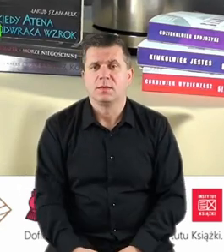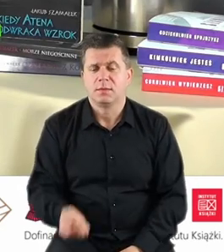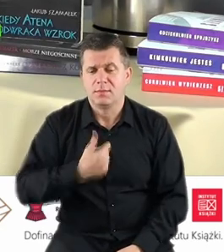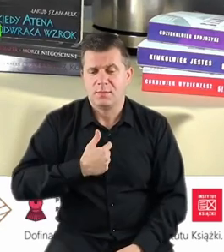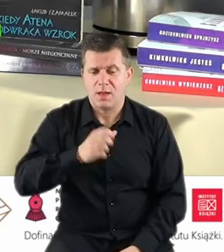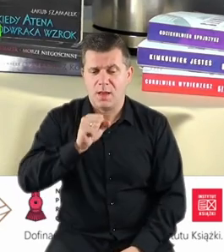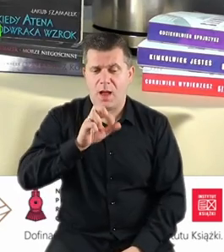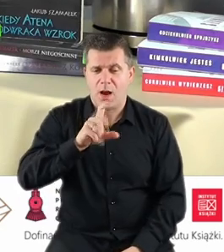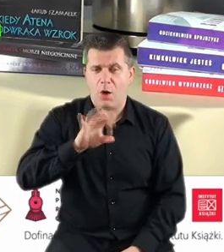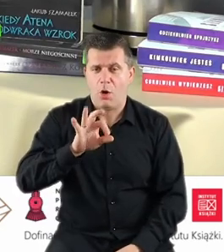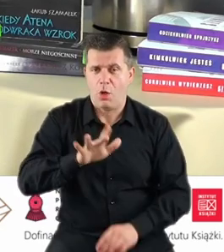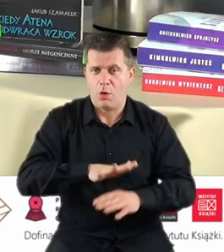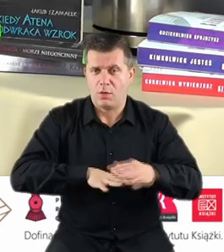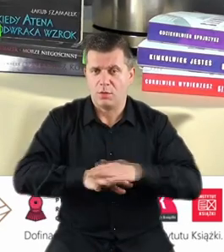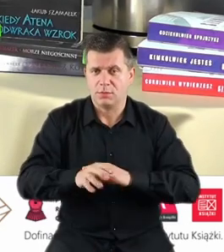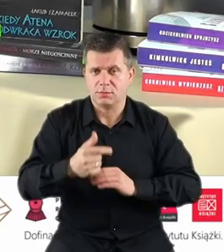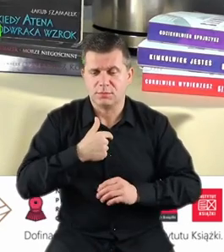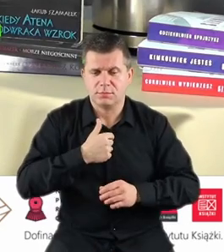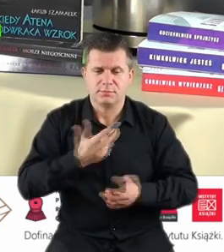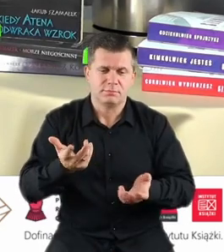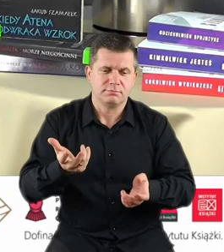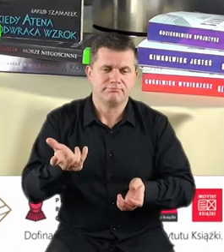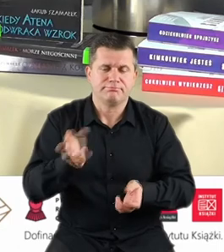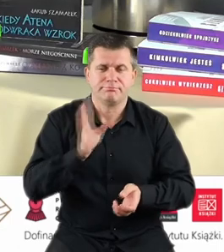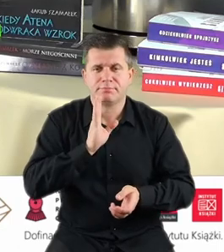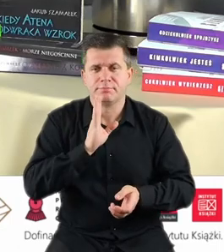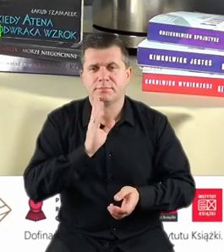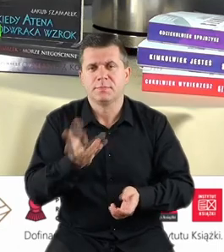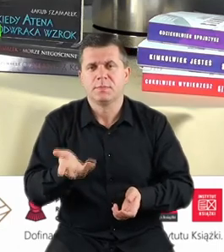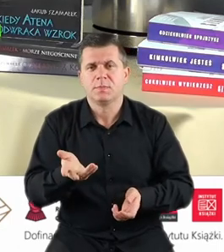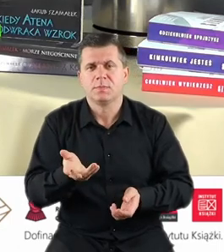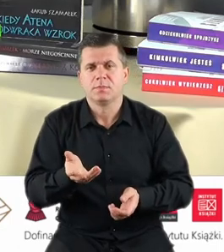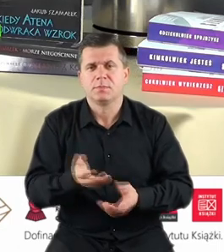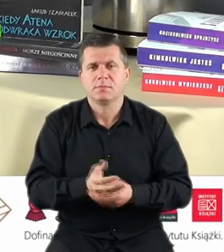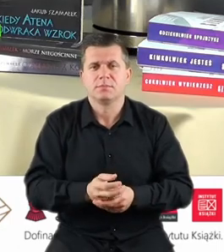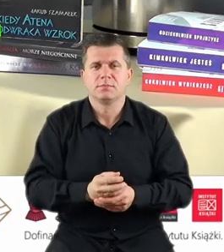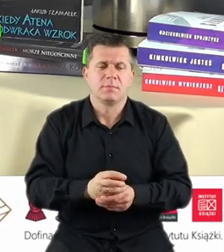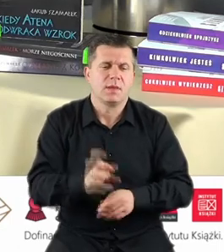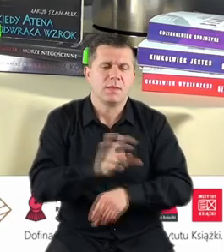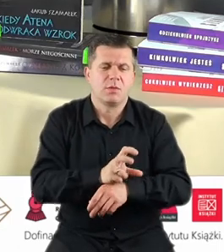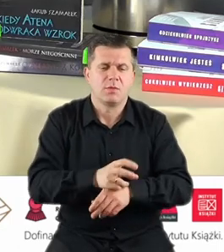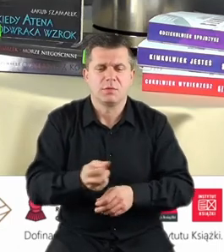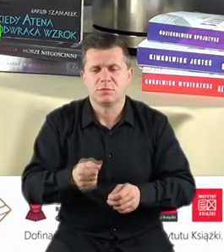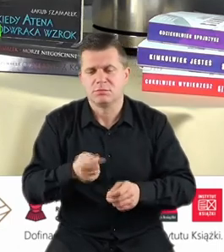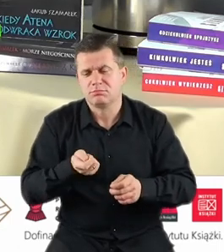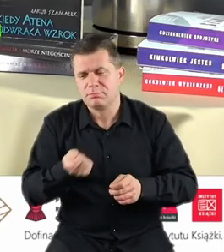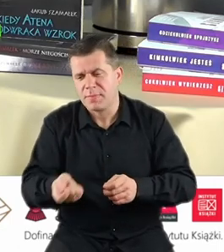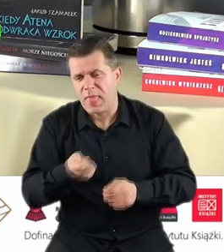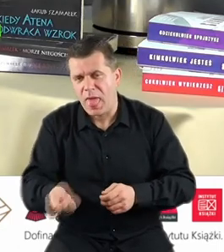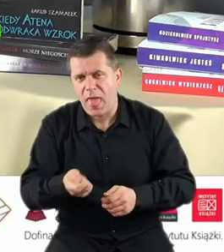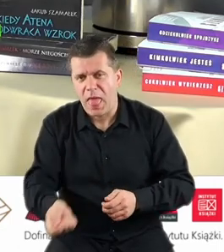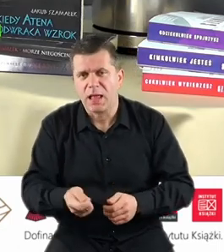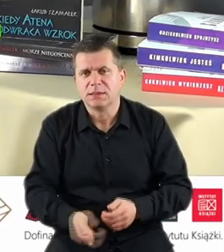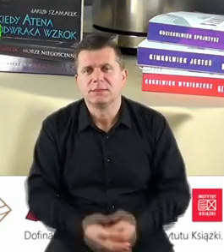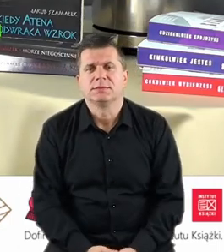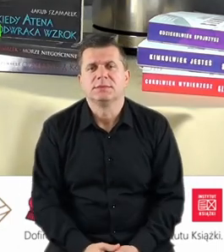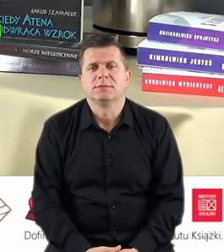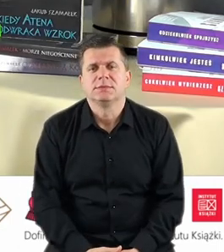jako archeolog to raczej kojarzyłem technologie takie jak żarna, piece i